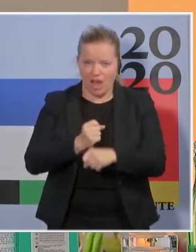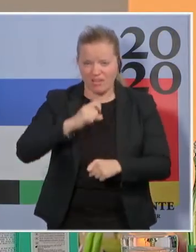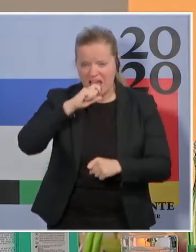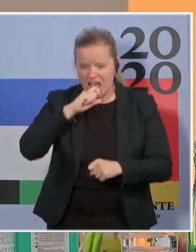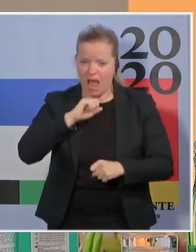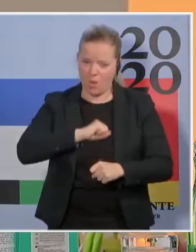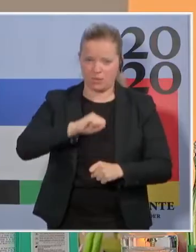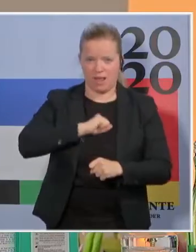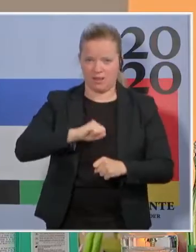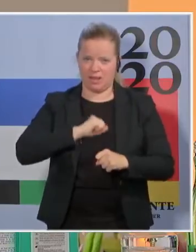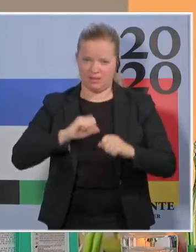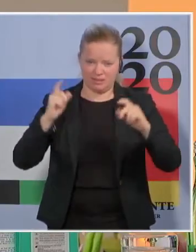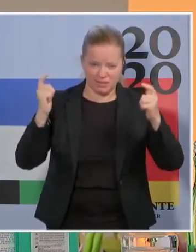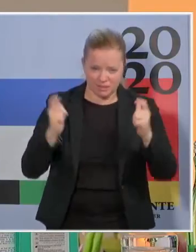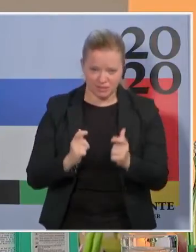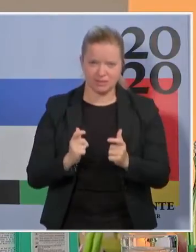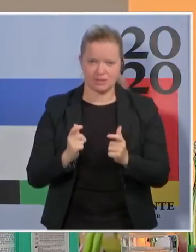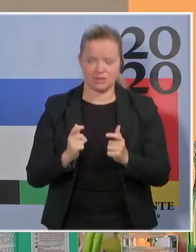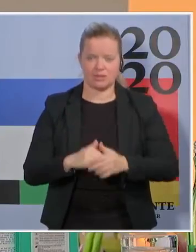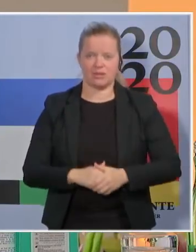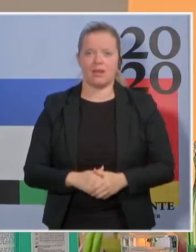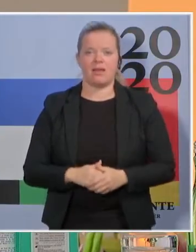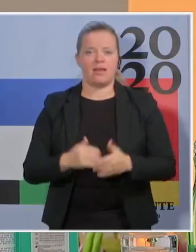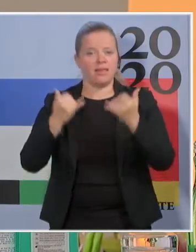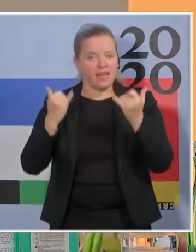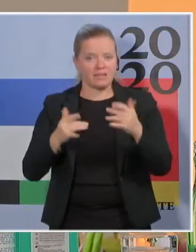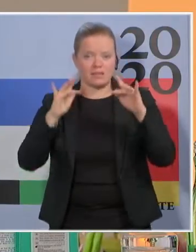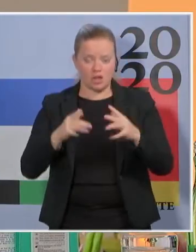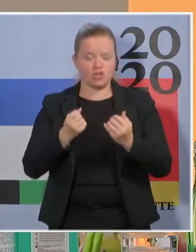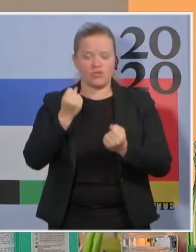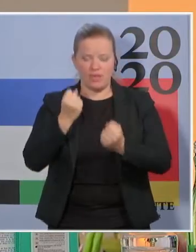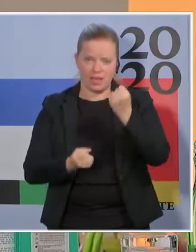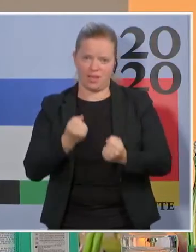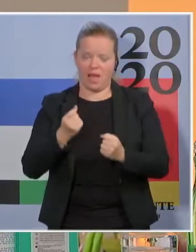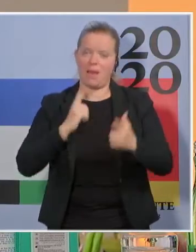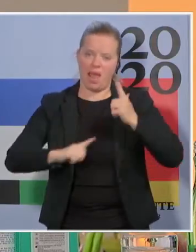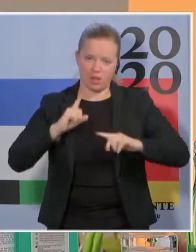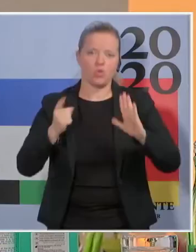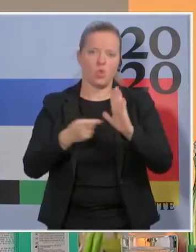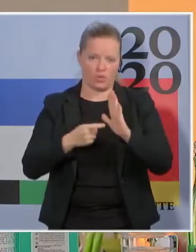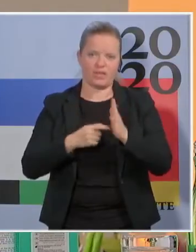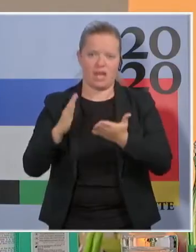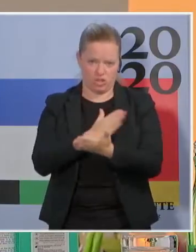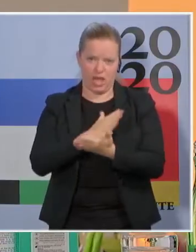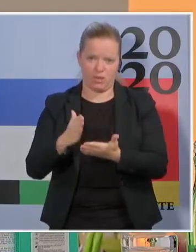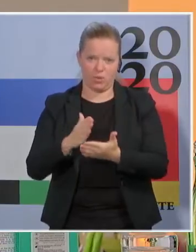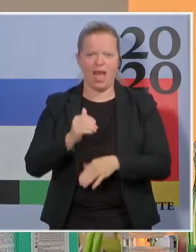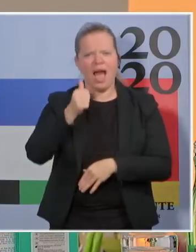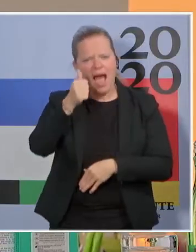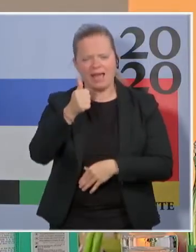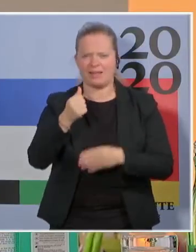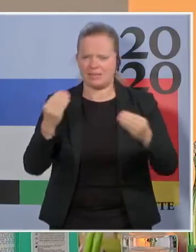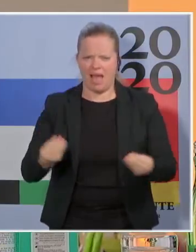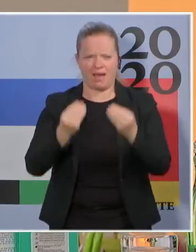Bei diesen im Moment ungeheuer schwierigen, aber leider notwendigen Entscheidungen ist eines essentiell, glaube ich.